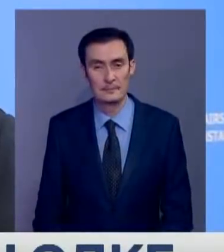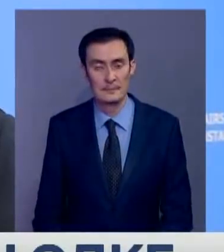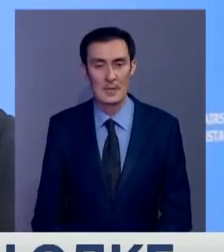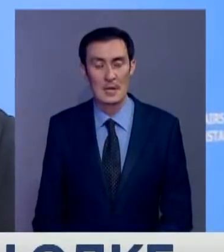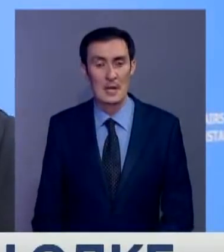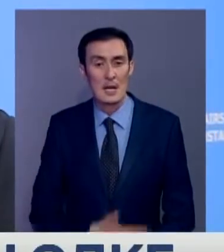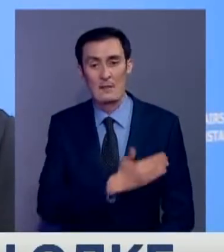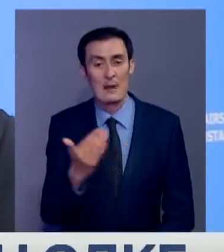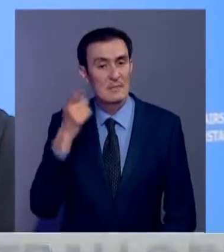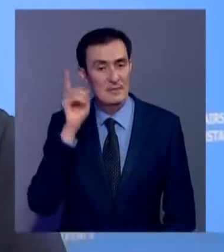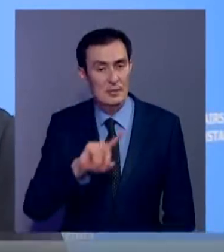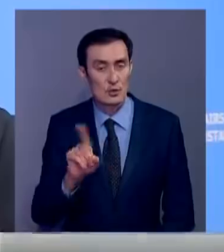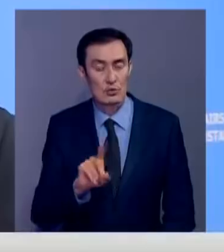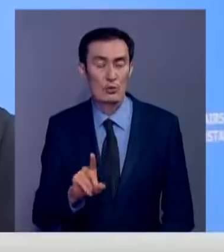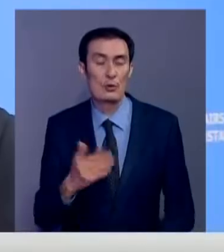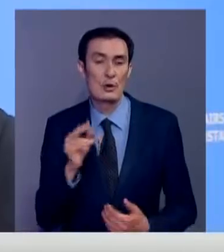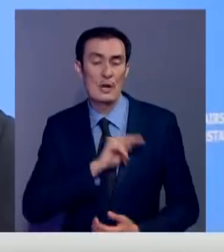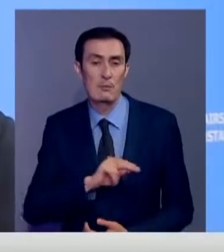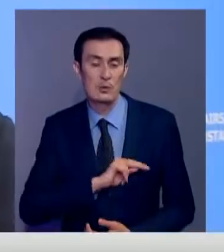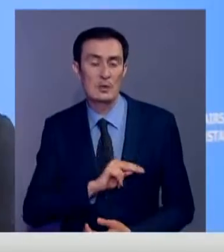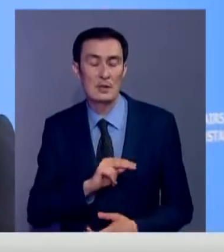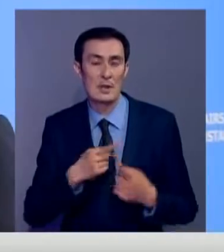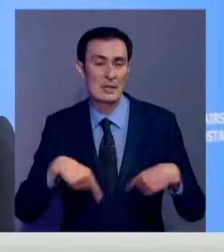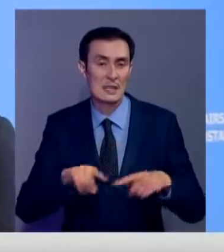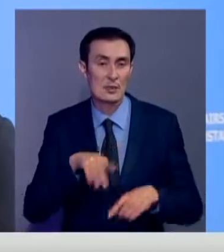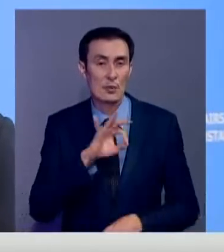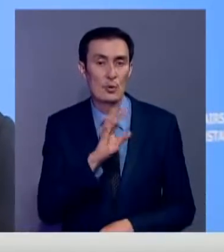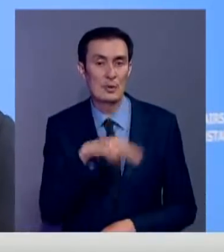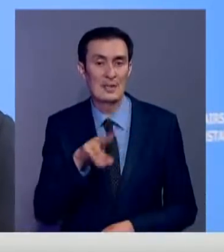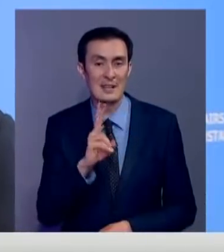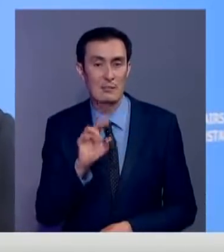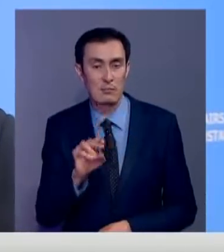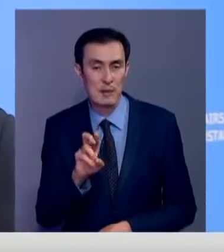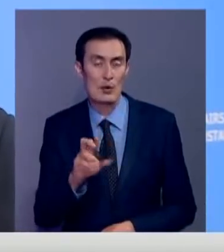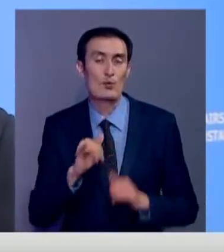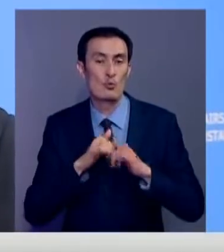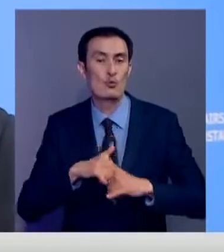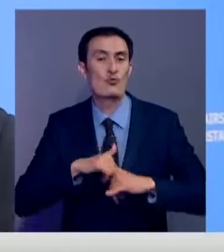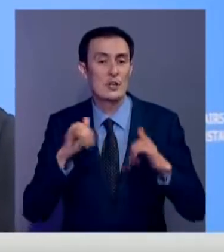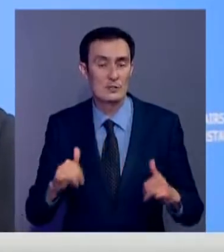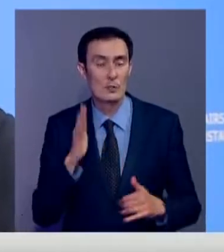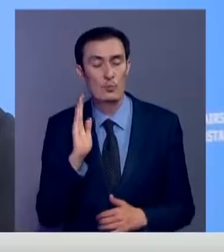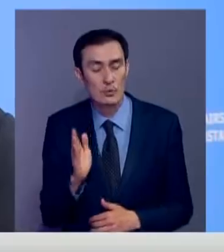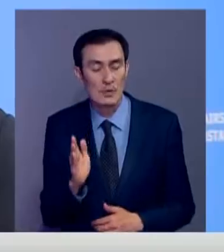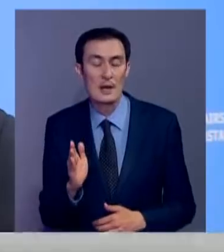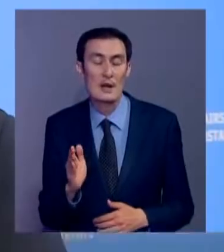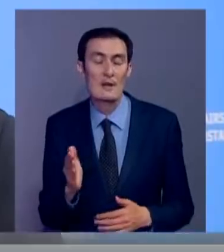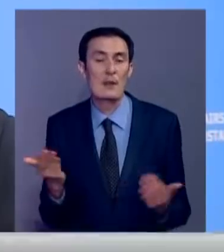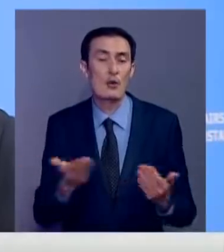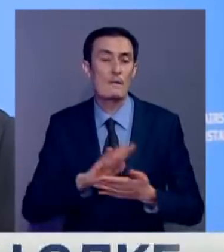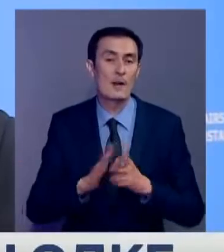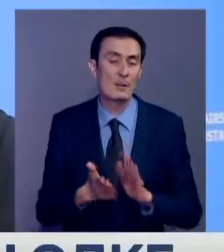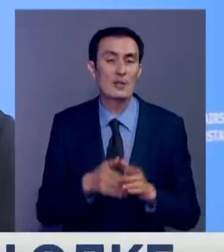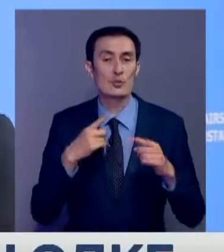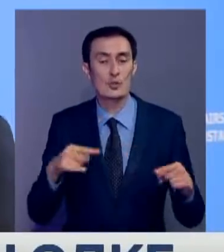Как вам известно, сейчас интерес к работе данной организации продолжает расти, поэтому будут рассматриваться, в каком формате